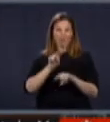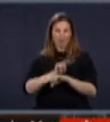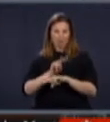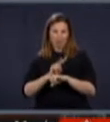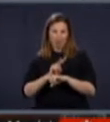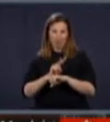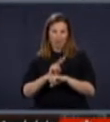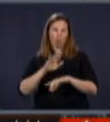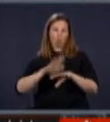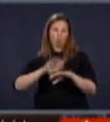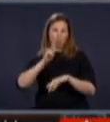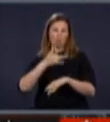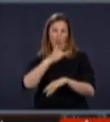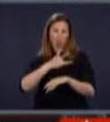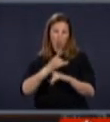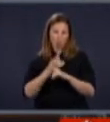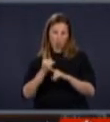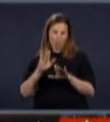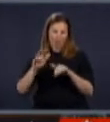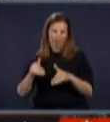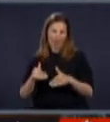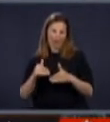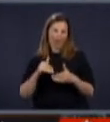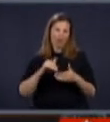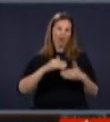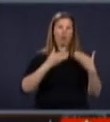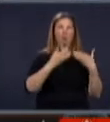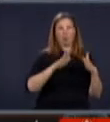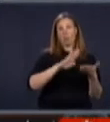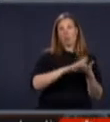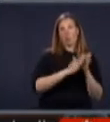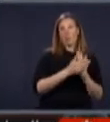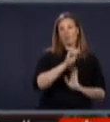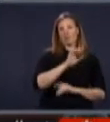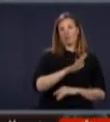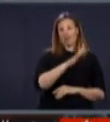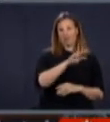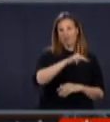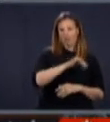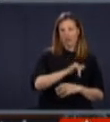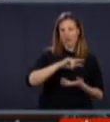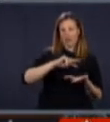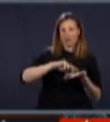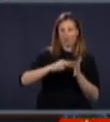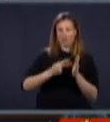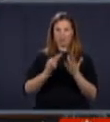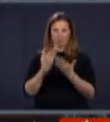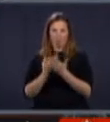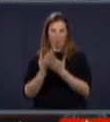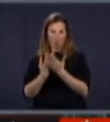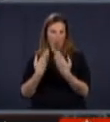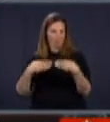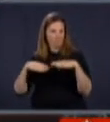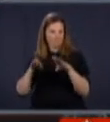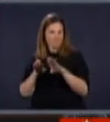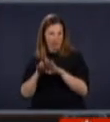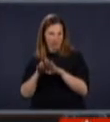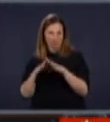plus tard, le 1er juin. Mais on sait que, bon, les écoles n'ouvriront pas tout de même à Montréal. Les gens, les